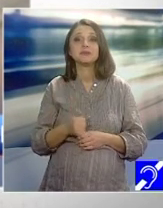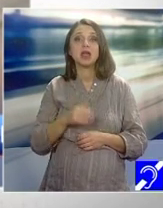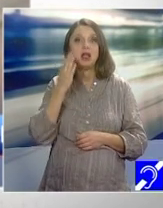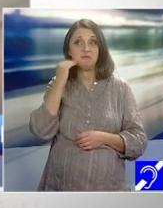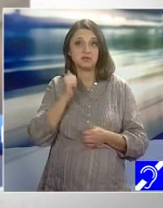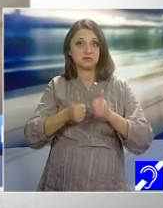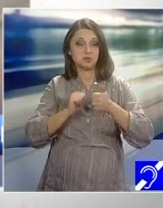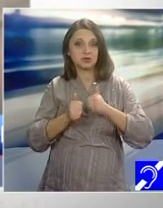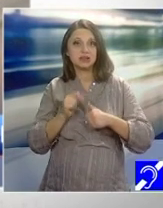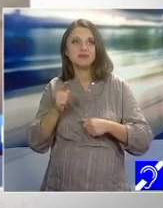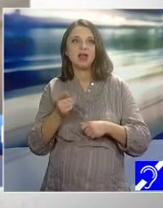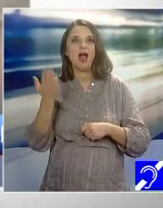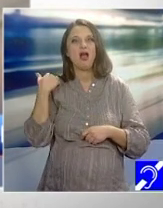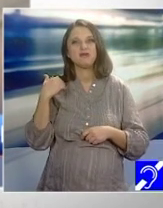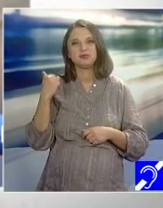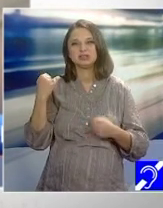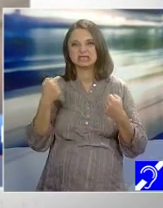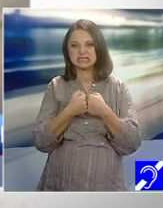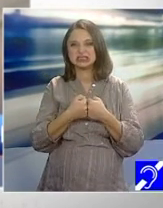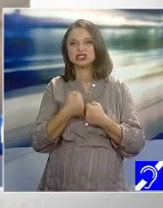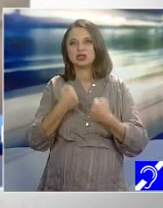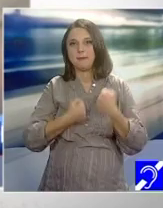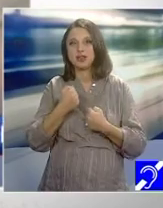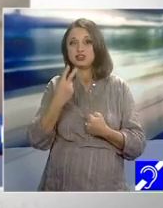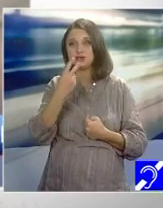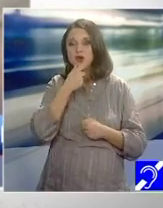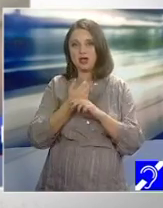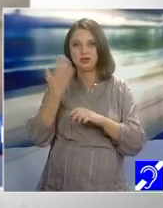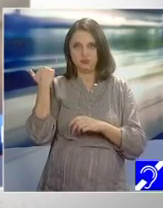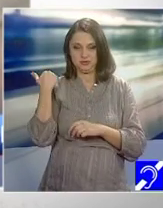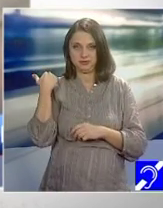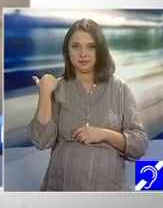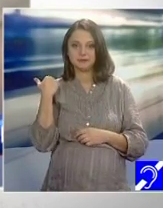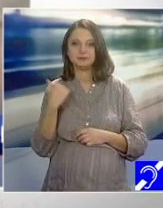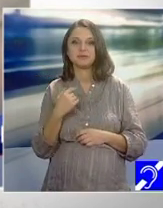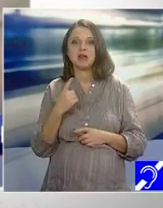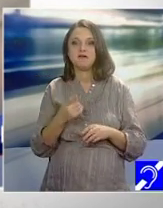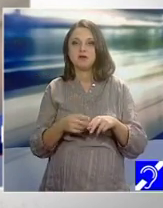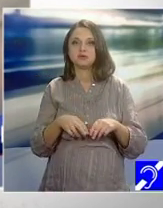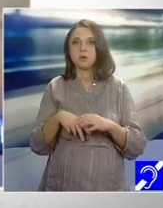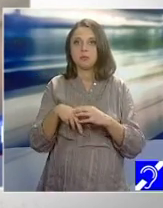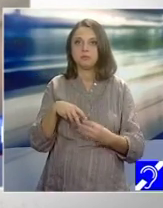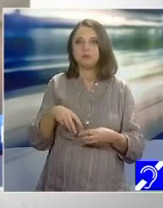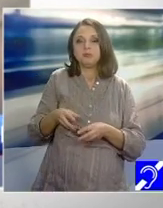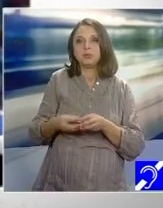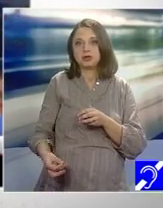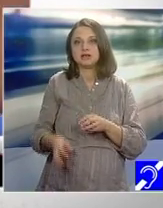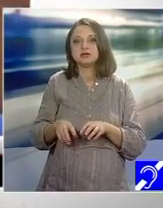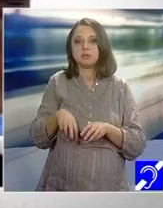Sportiva a suferit un accident rutier în urmă cu 2 ani, dar grație unei proteze a revenit pe